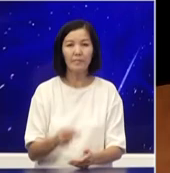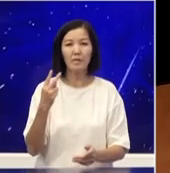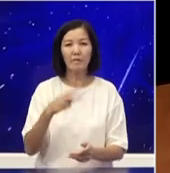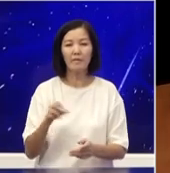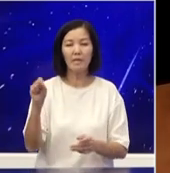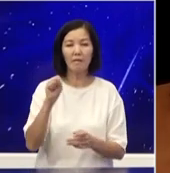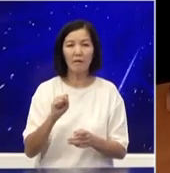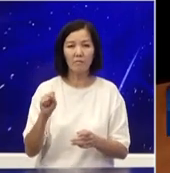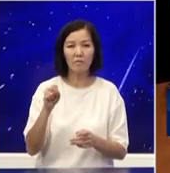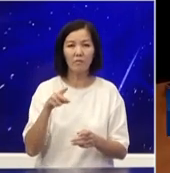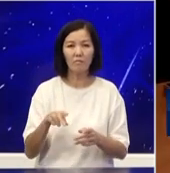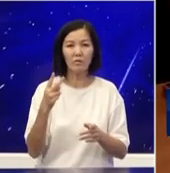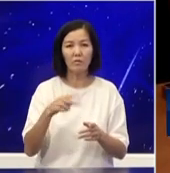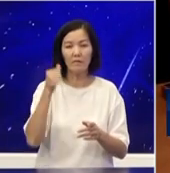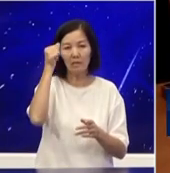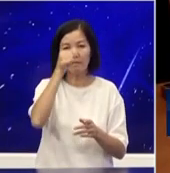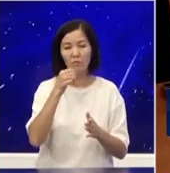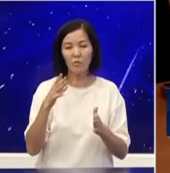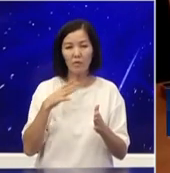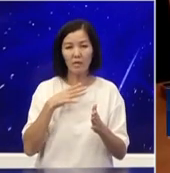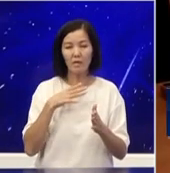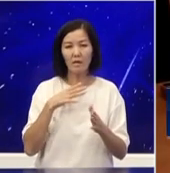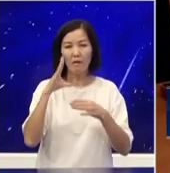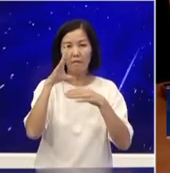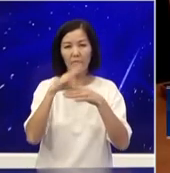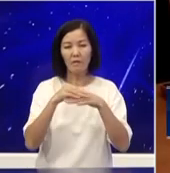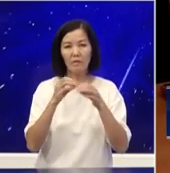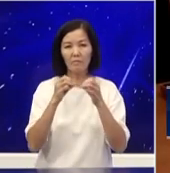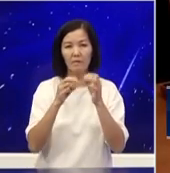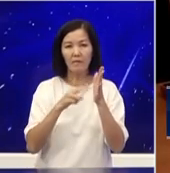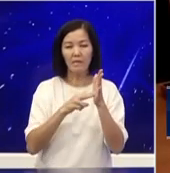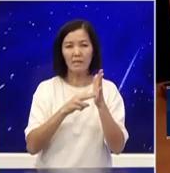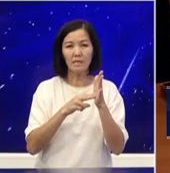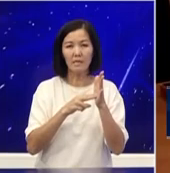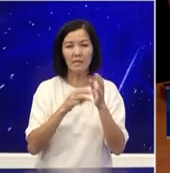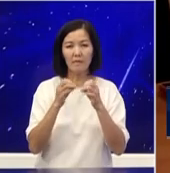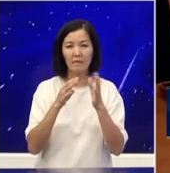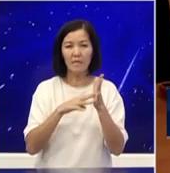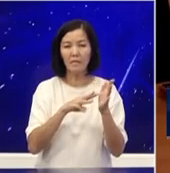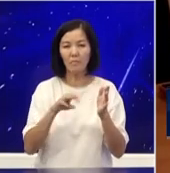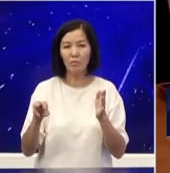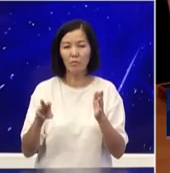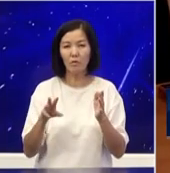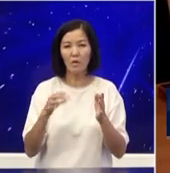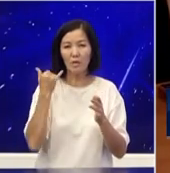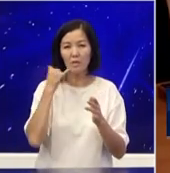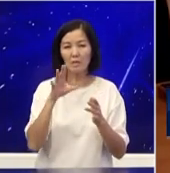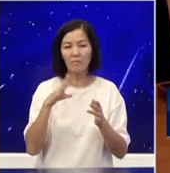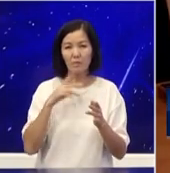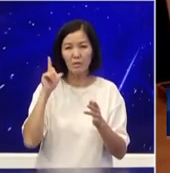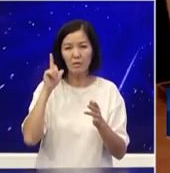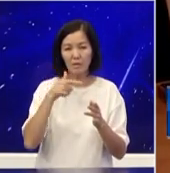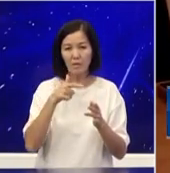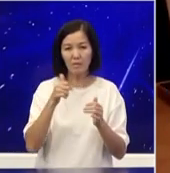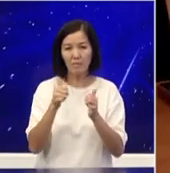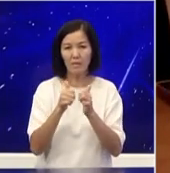20 августа 2020 года вечером в 19:19 поступило сообщение, что по адресу